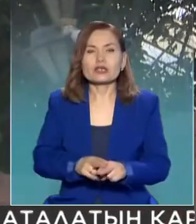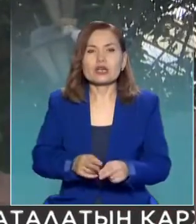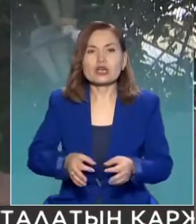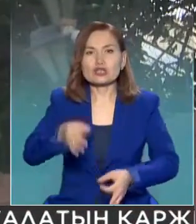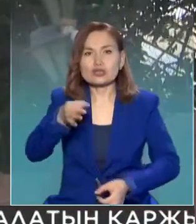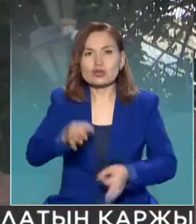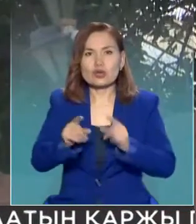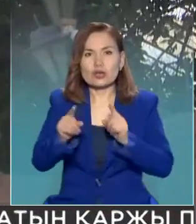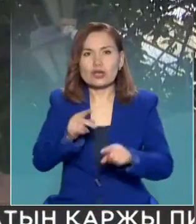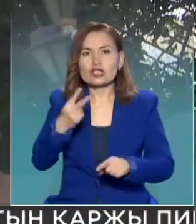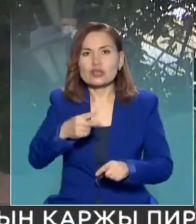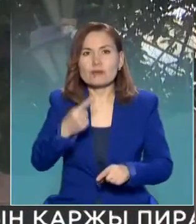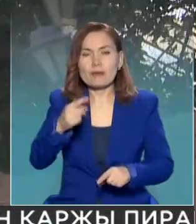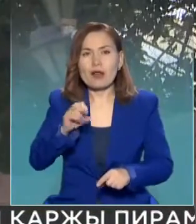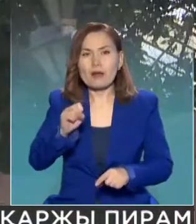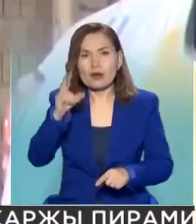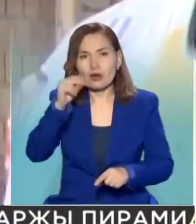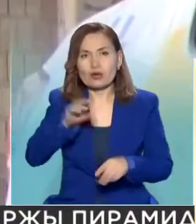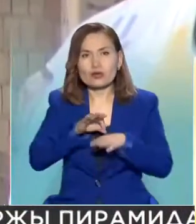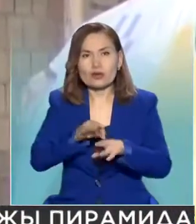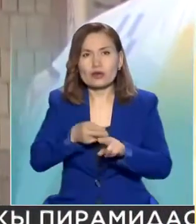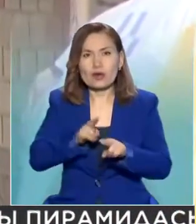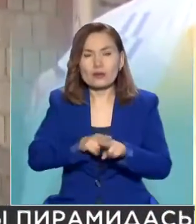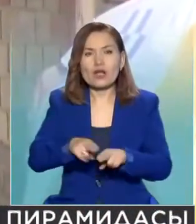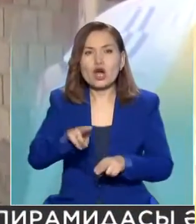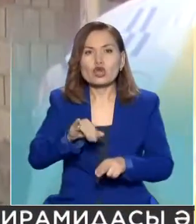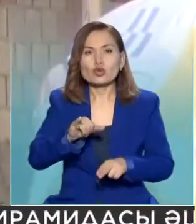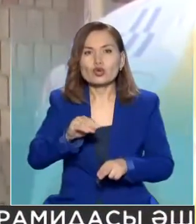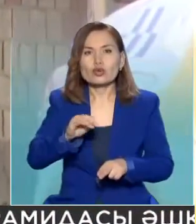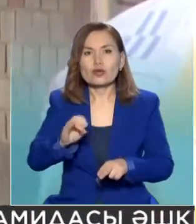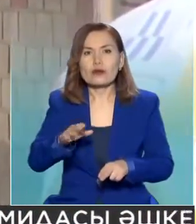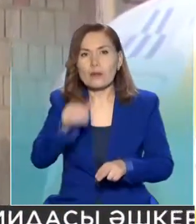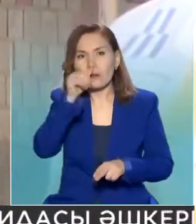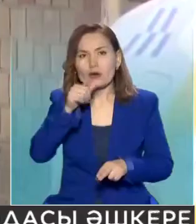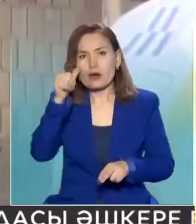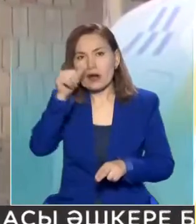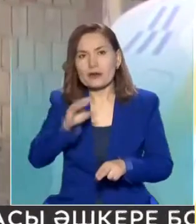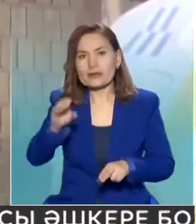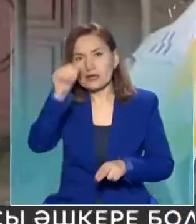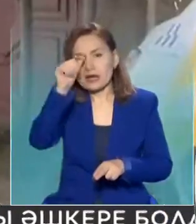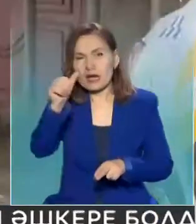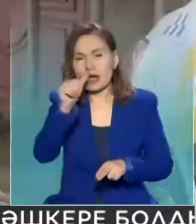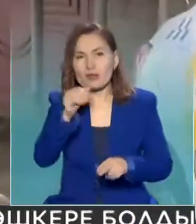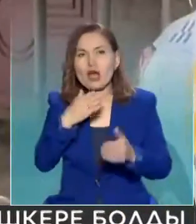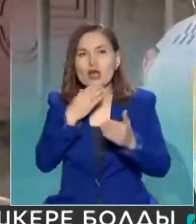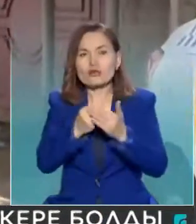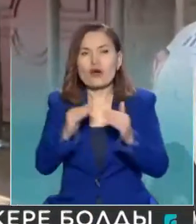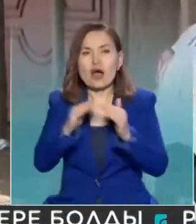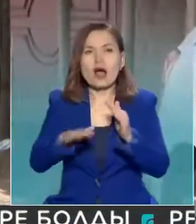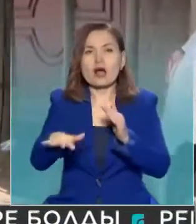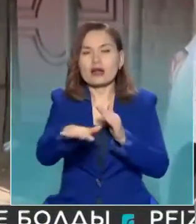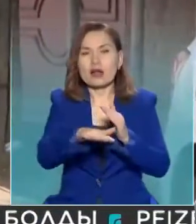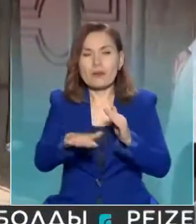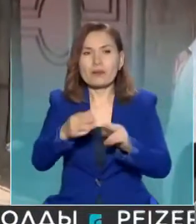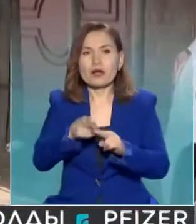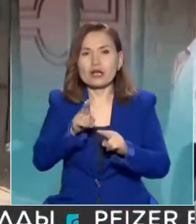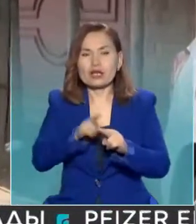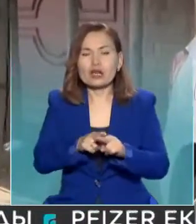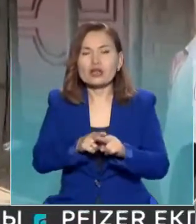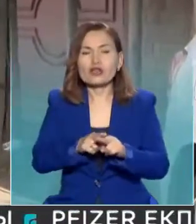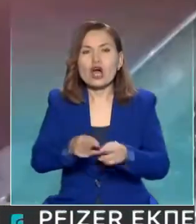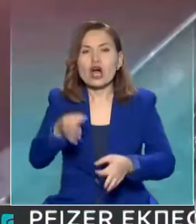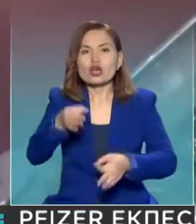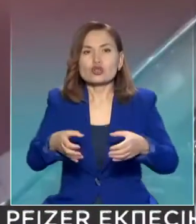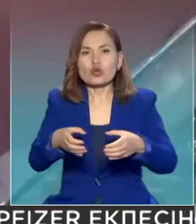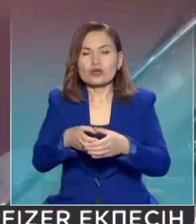отырысы 21 сәуір күні өтеді. Еске саламыз, Игорь Дужнов былтыр қыркүйек айында өз ауласында соттың шешімімен үйін босатуды талап етіп келген